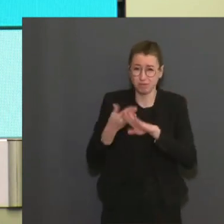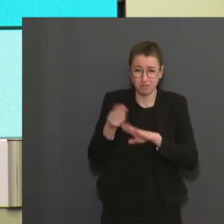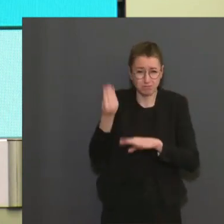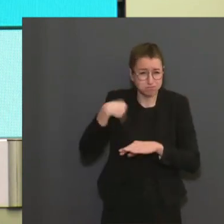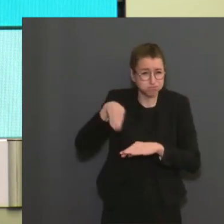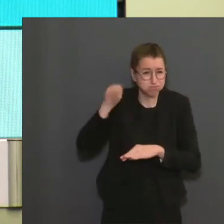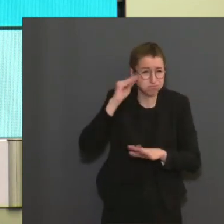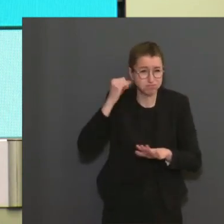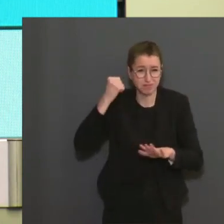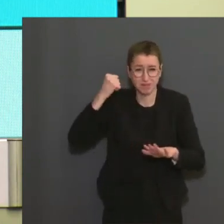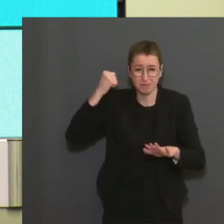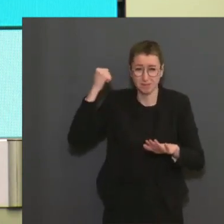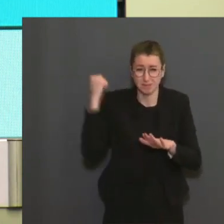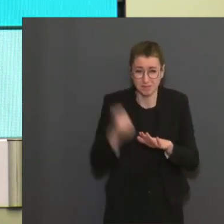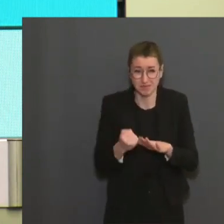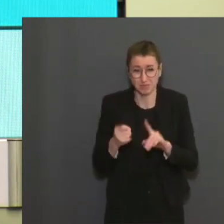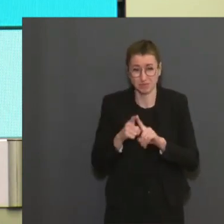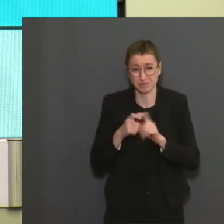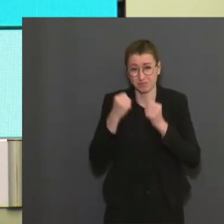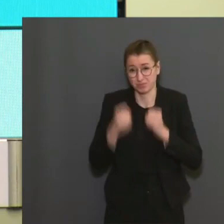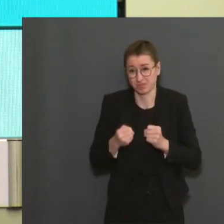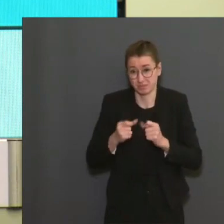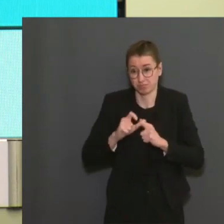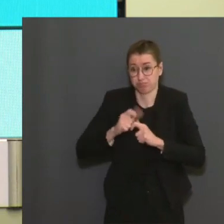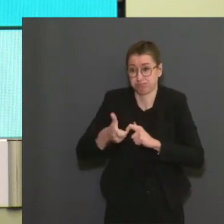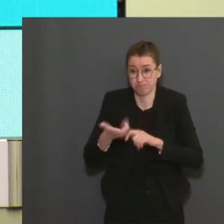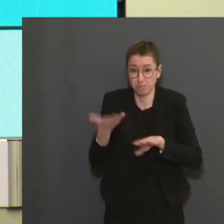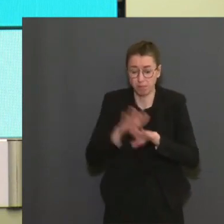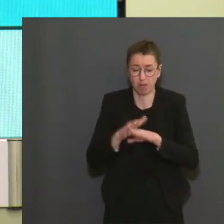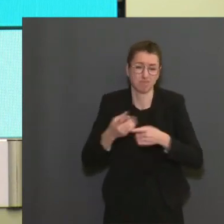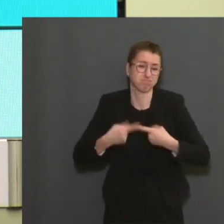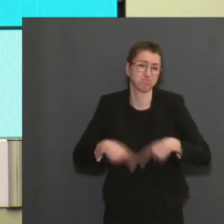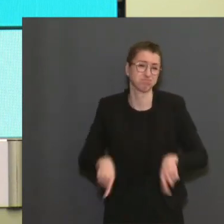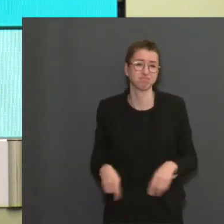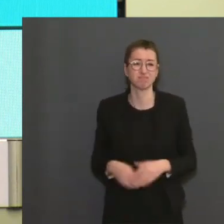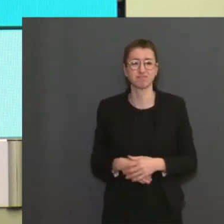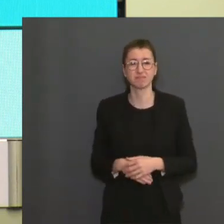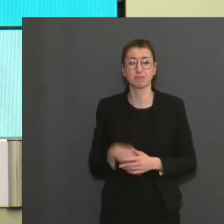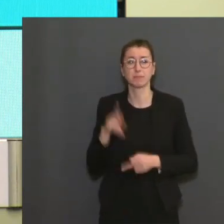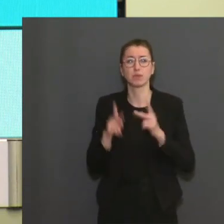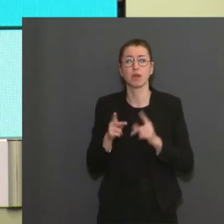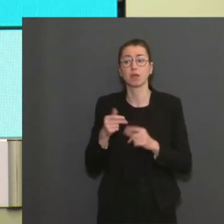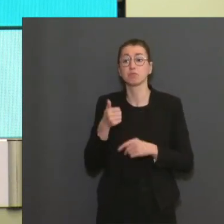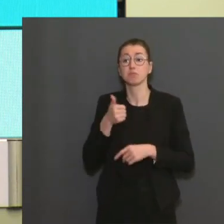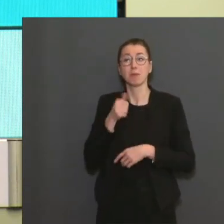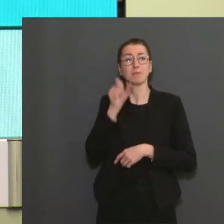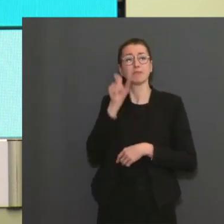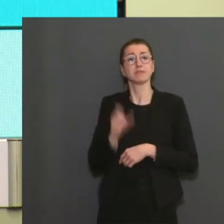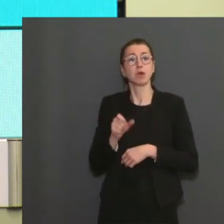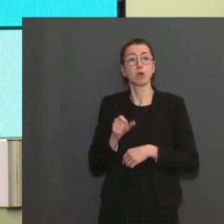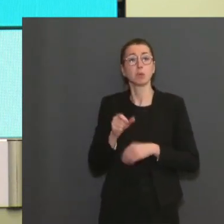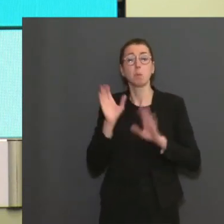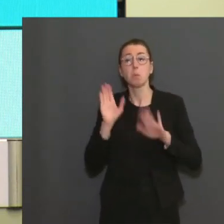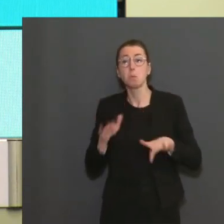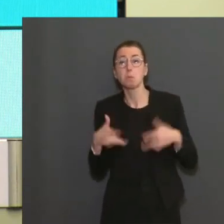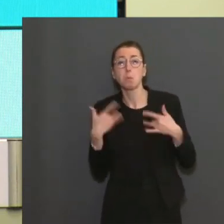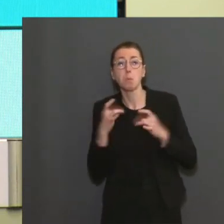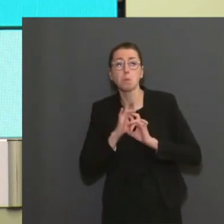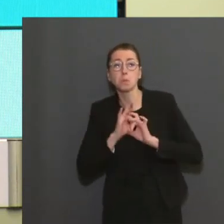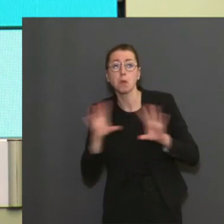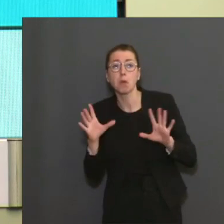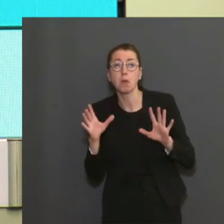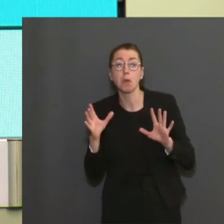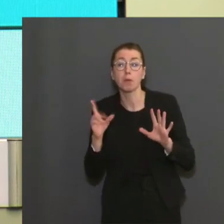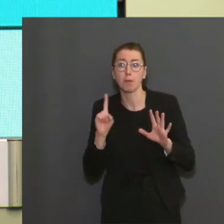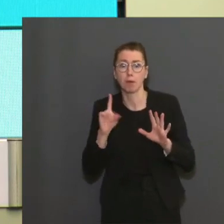connaissons. Donc si vous ne vous faites pas tester, les chiffres vont plafonner au même niveau. Nous